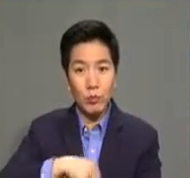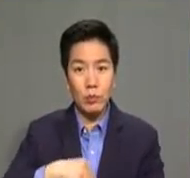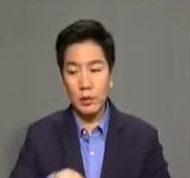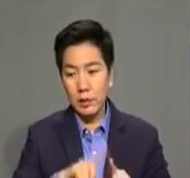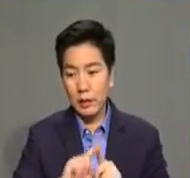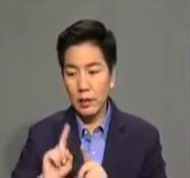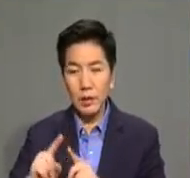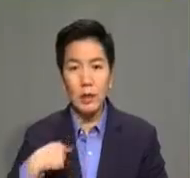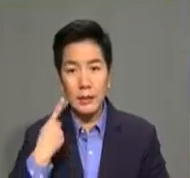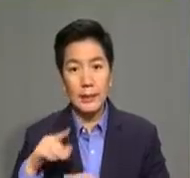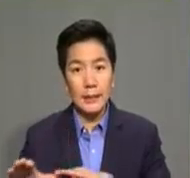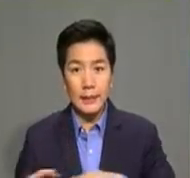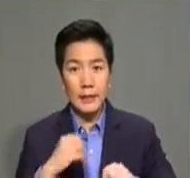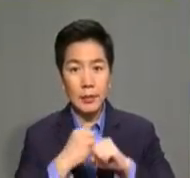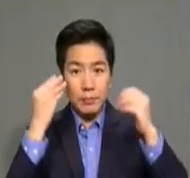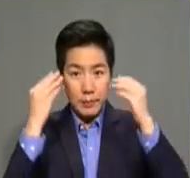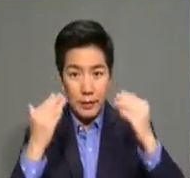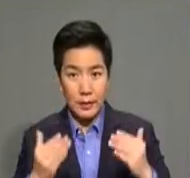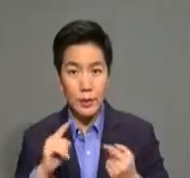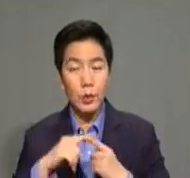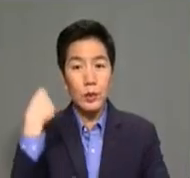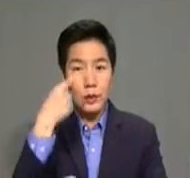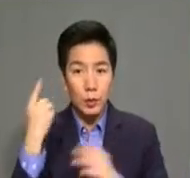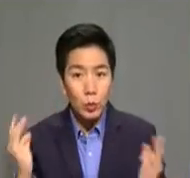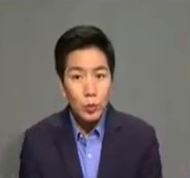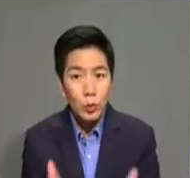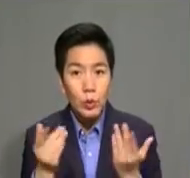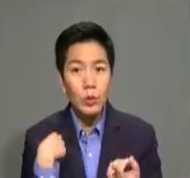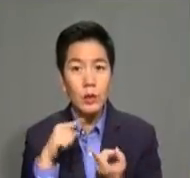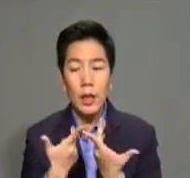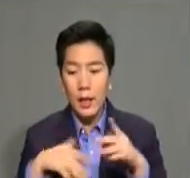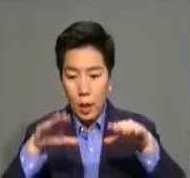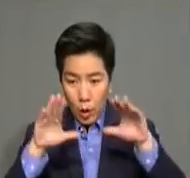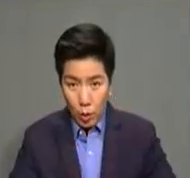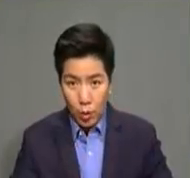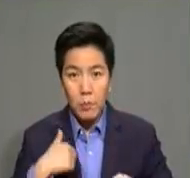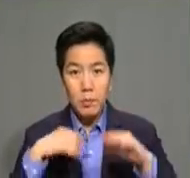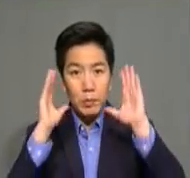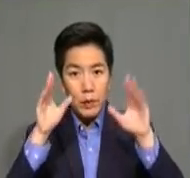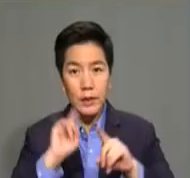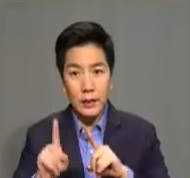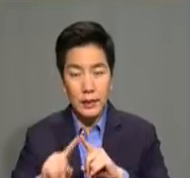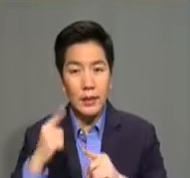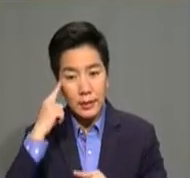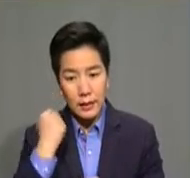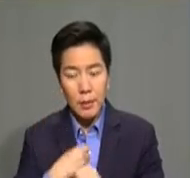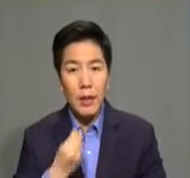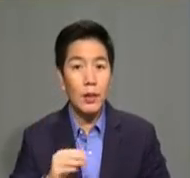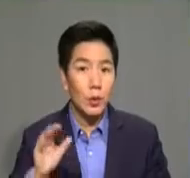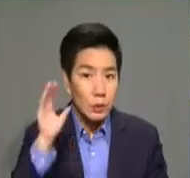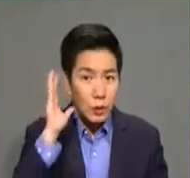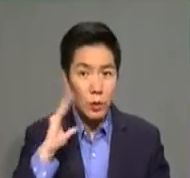ายแห่งนะคะก็ได้เตรียมจัดกิจกรรมส่งเสริมการท่องเที่ยวทั้งส่วนลดโปรโมชั่นต่างๆนะคะเพื่อสร้างความเชื่อมั่น